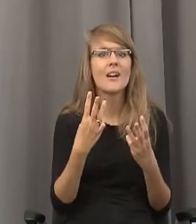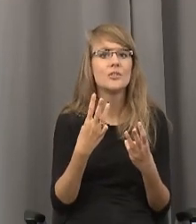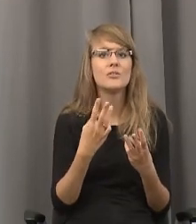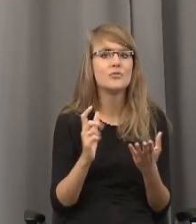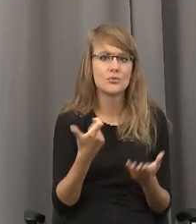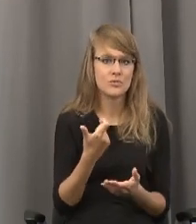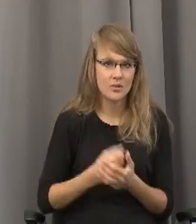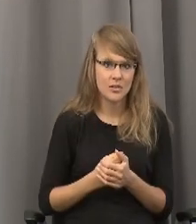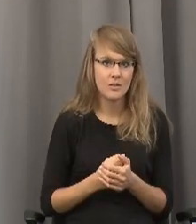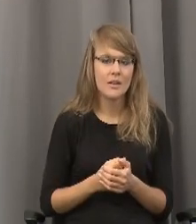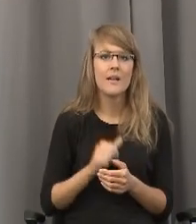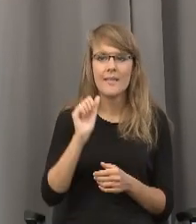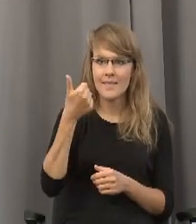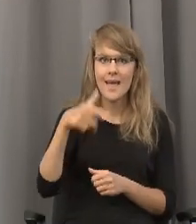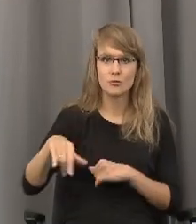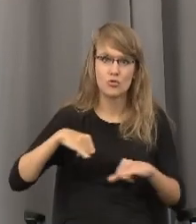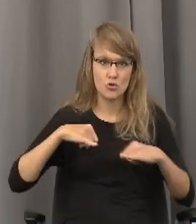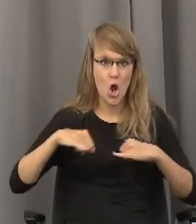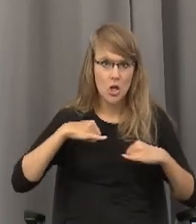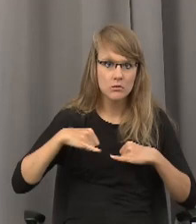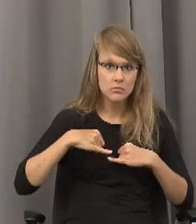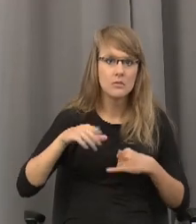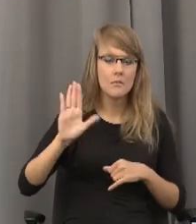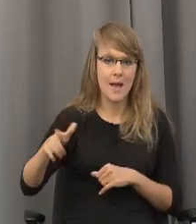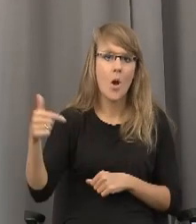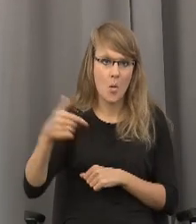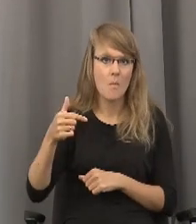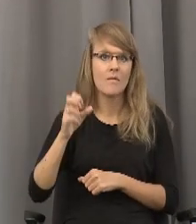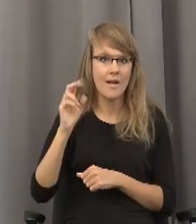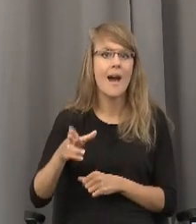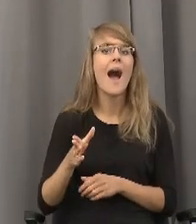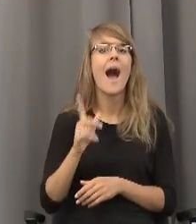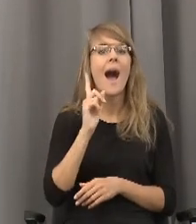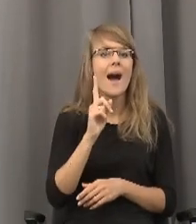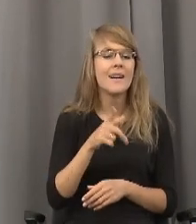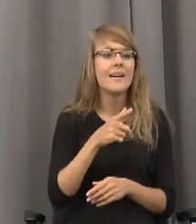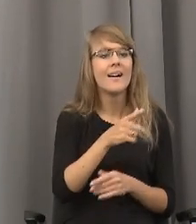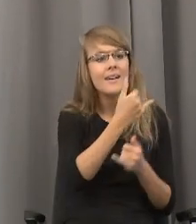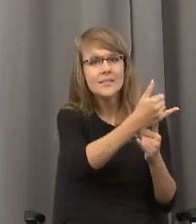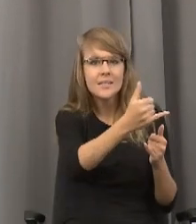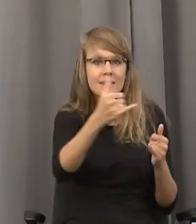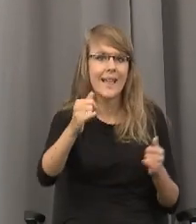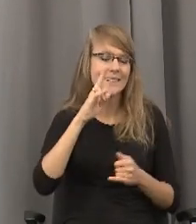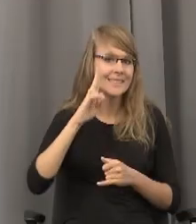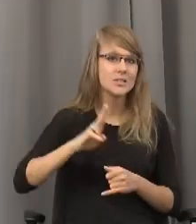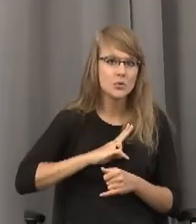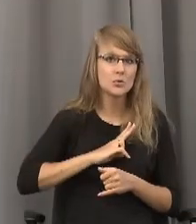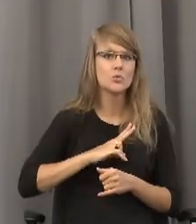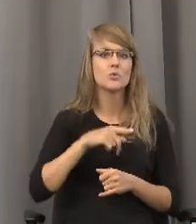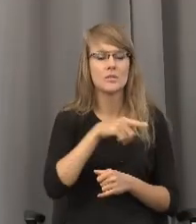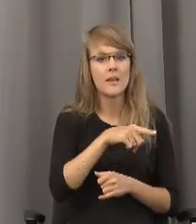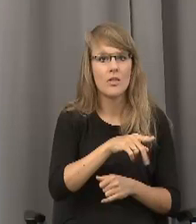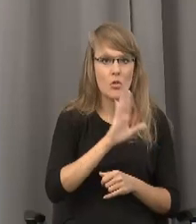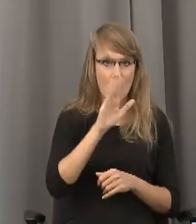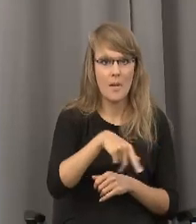ten obowiązek. Najpierw jest rząd i ma ten obowiązek, a dopiero dostaje wsparcia z różnego rodzaju instytucji